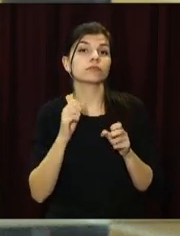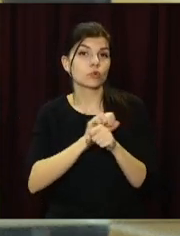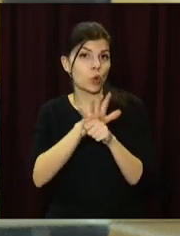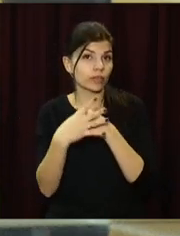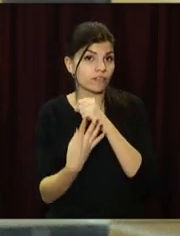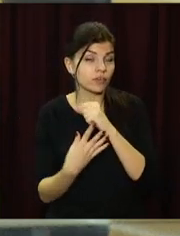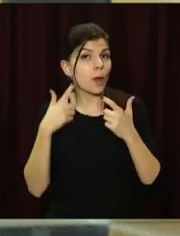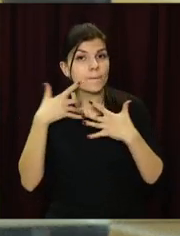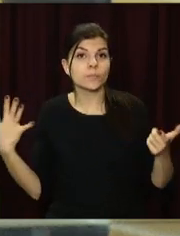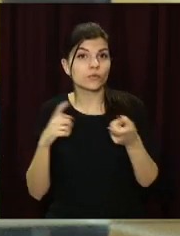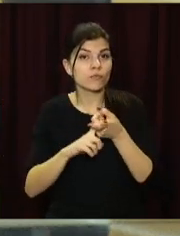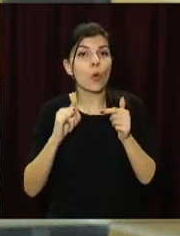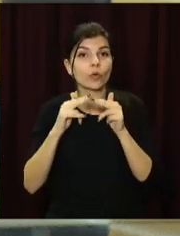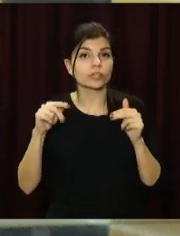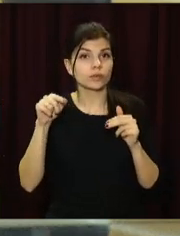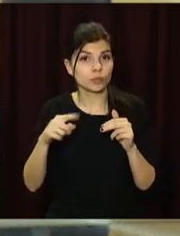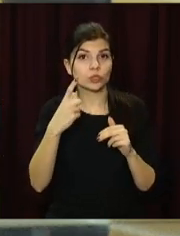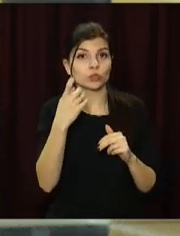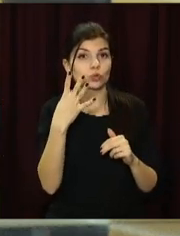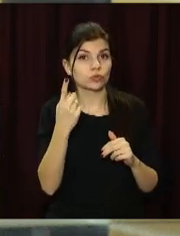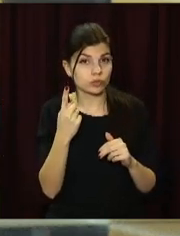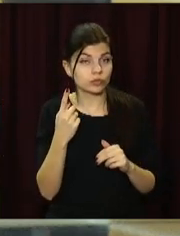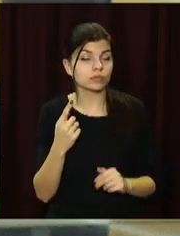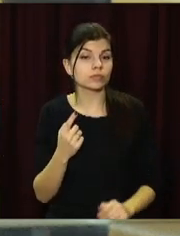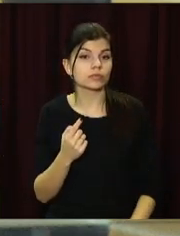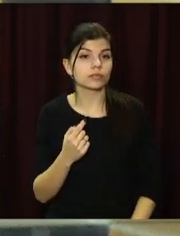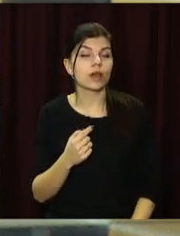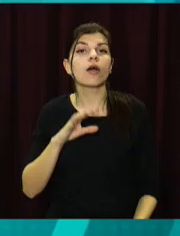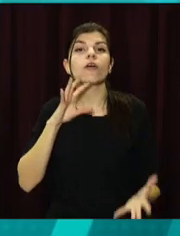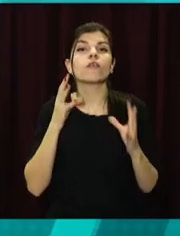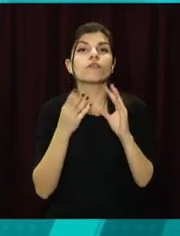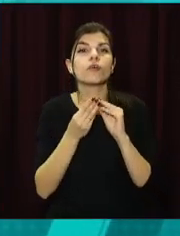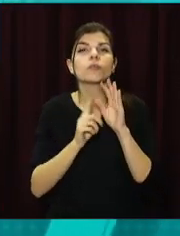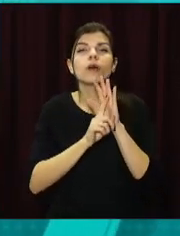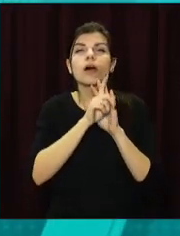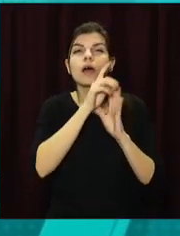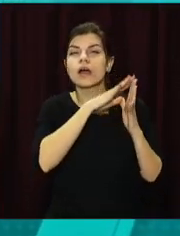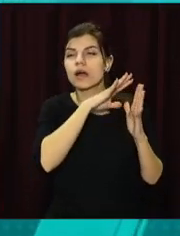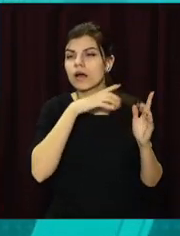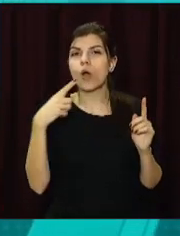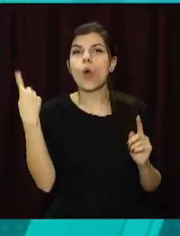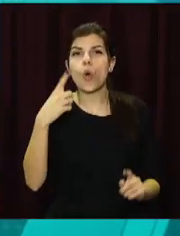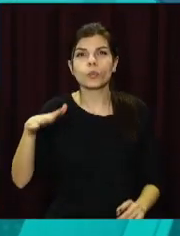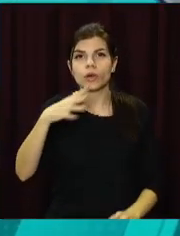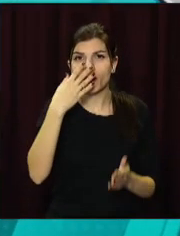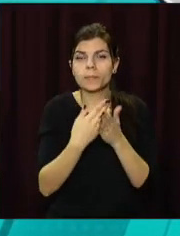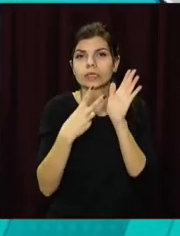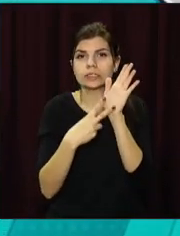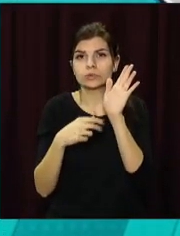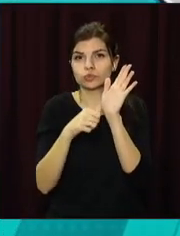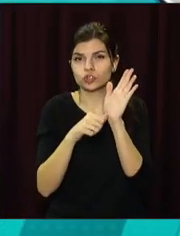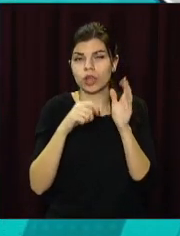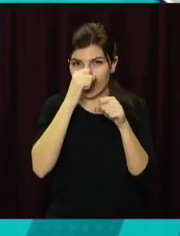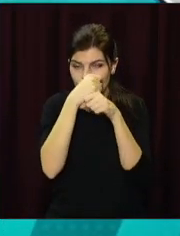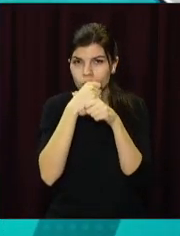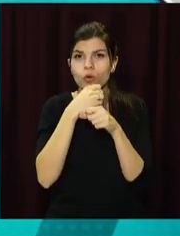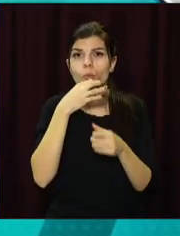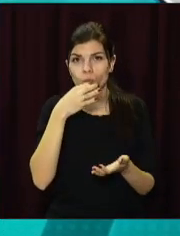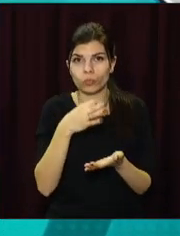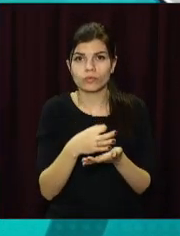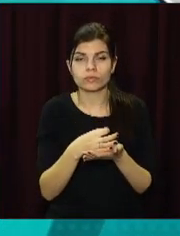COVID-19. Найбільше інфікованих у Дніпрі – 141 людина. Загалом з початку пандемії в області понад 76 тисяч лабораторно